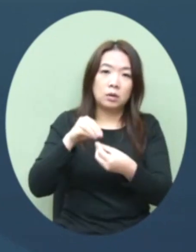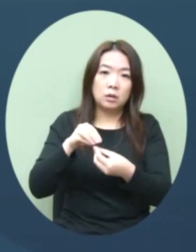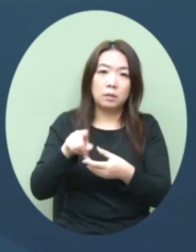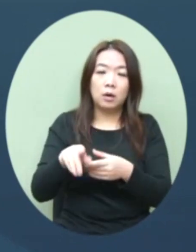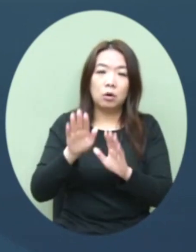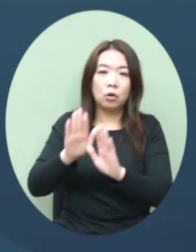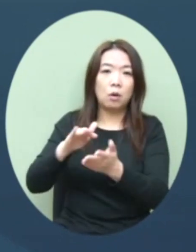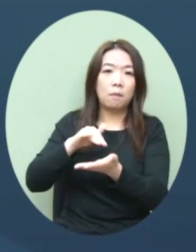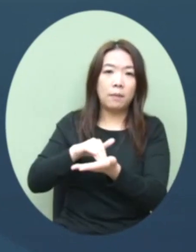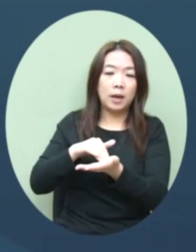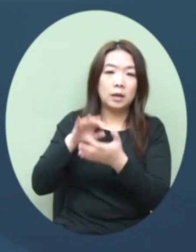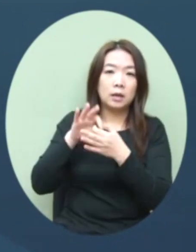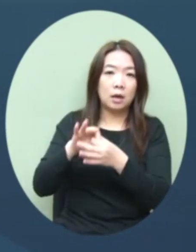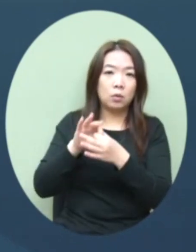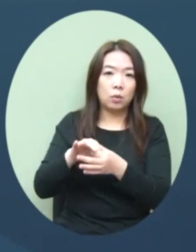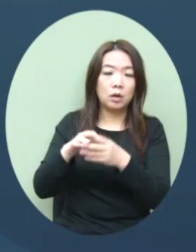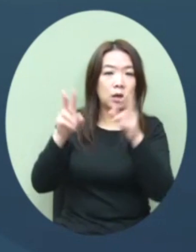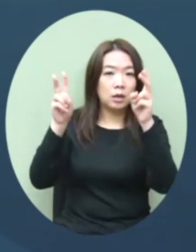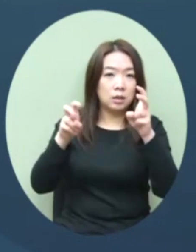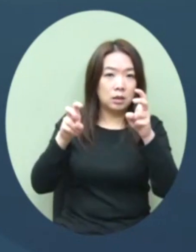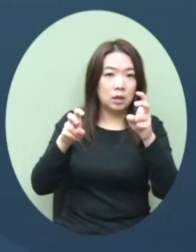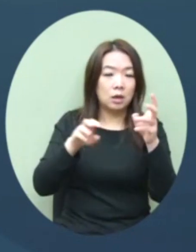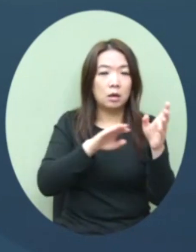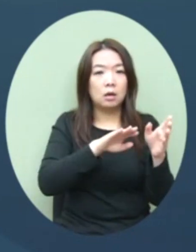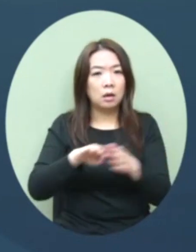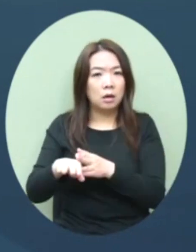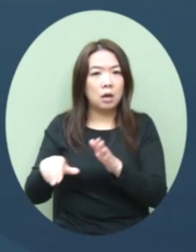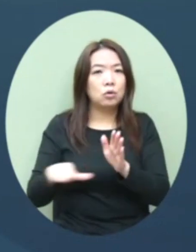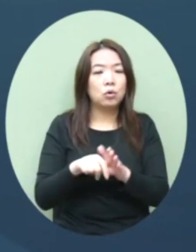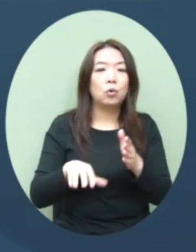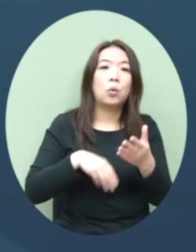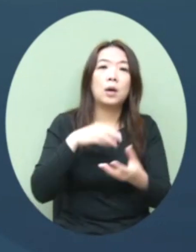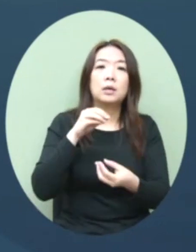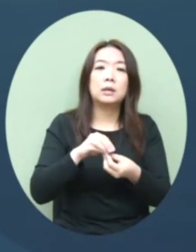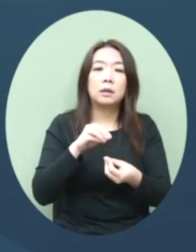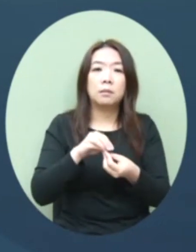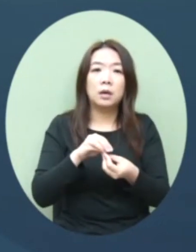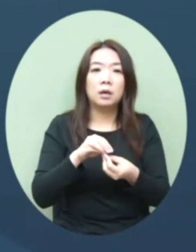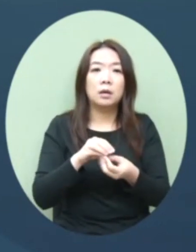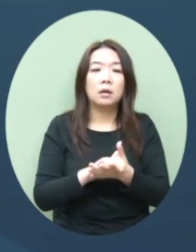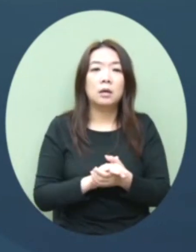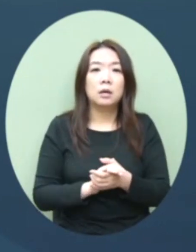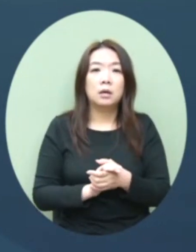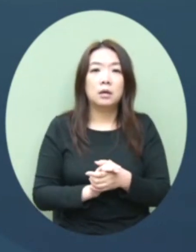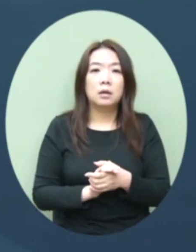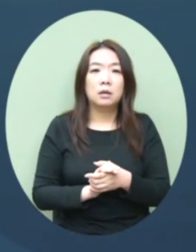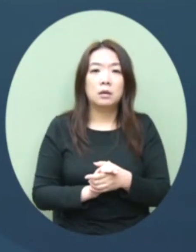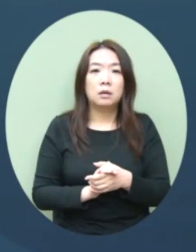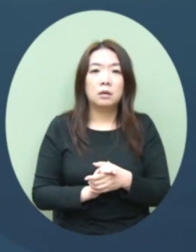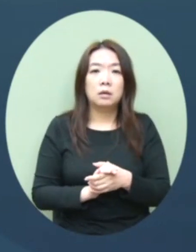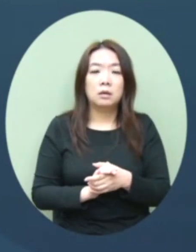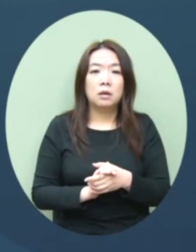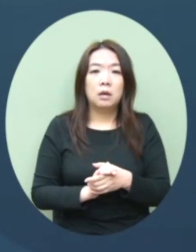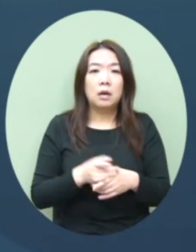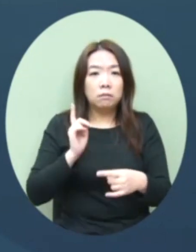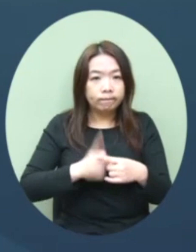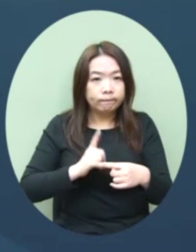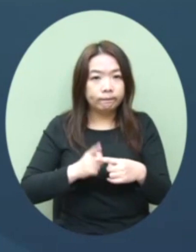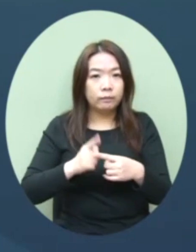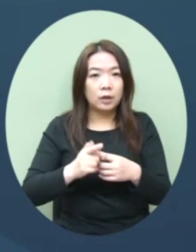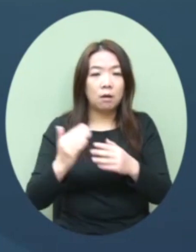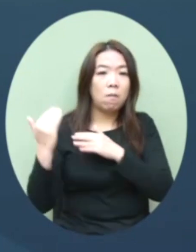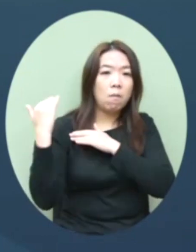抗疫有關的議題他們最關心的就是正正這些公港的物資